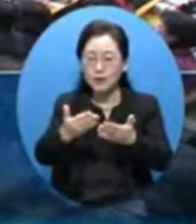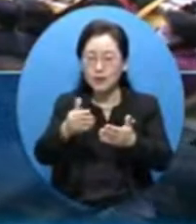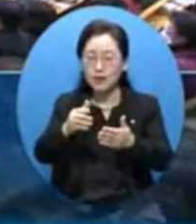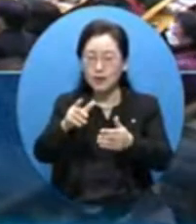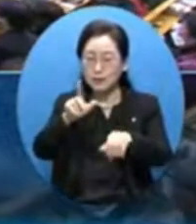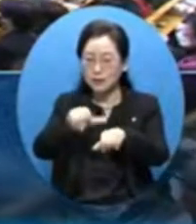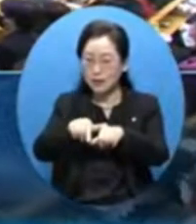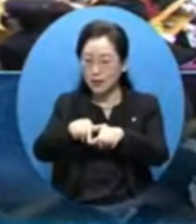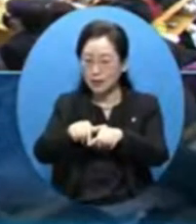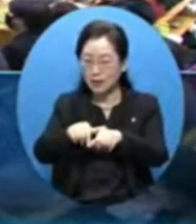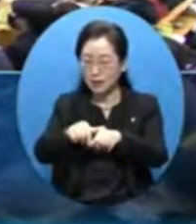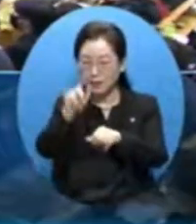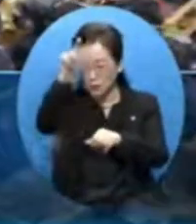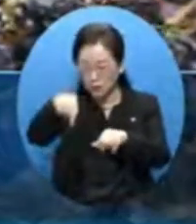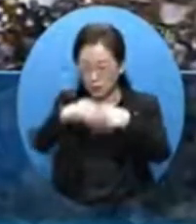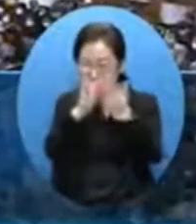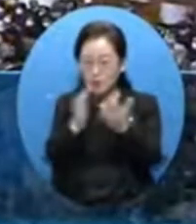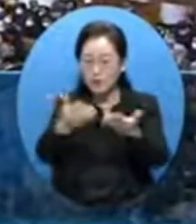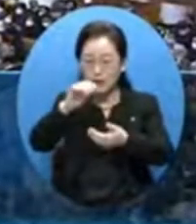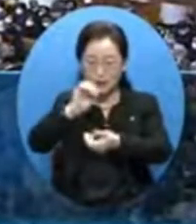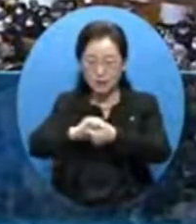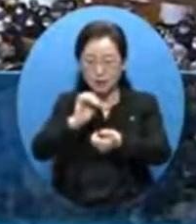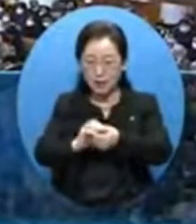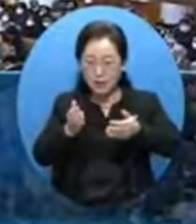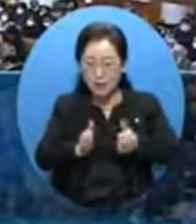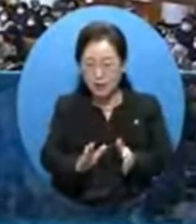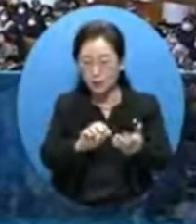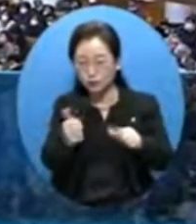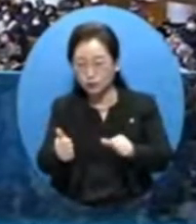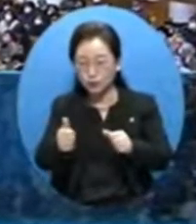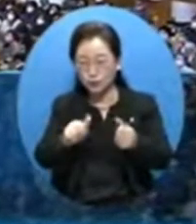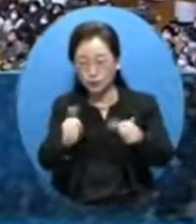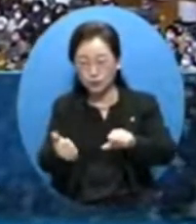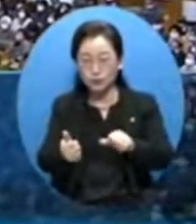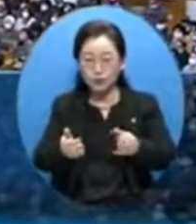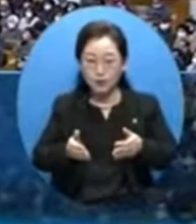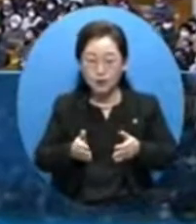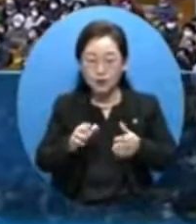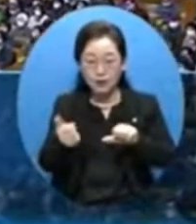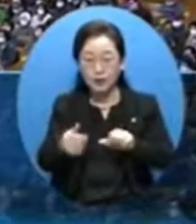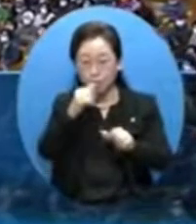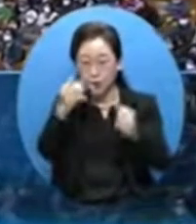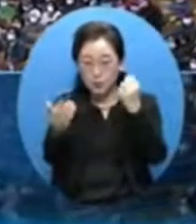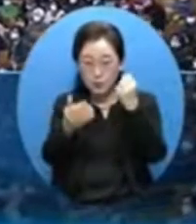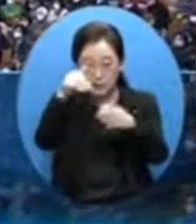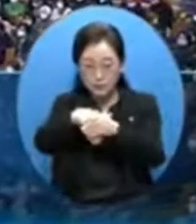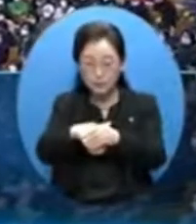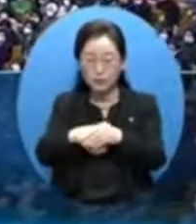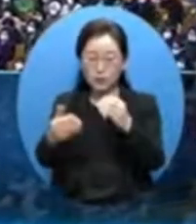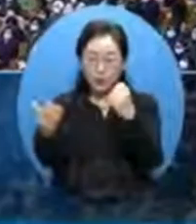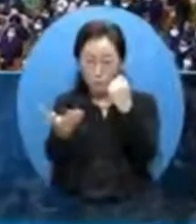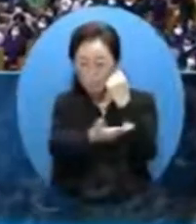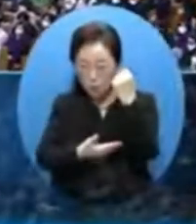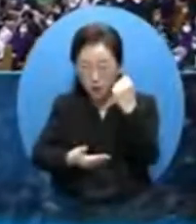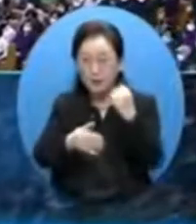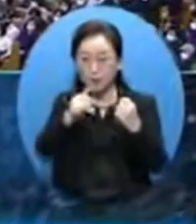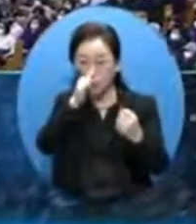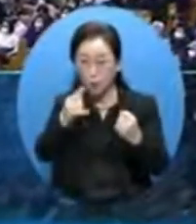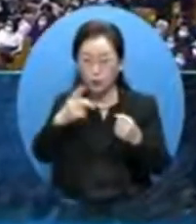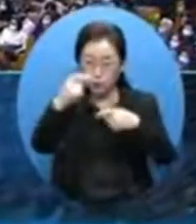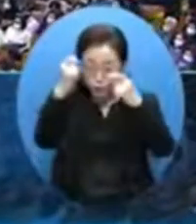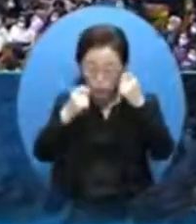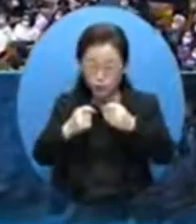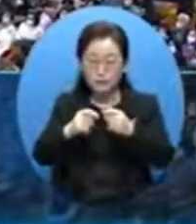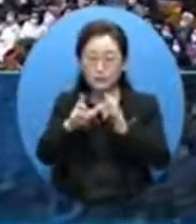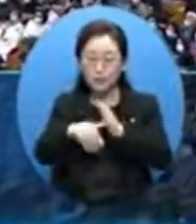만사가 다 때가 있나니 날 때가 있고 죽을 때가 있으며 심을 때가 있고 심은 것을 뽑을 때가 있으며 울 때가 있고 웃을